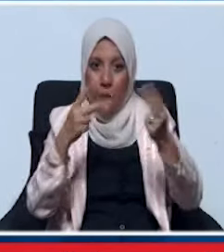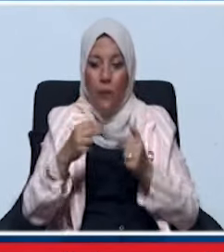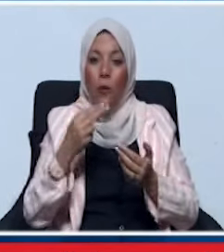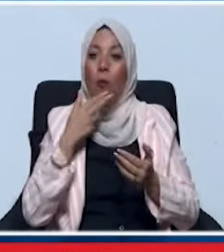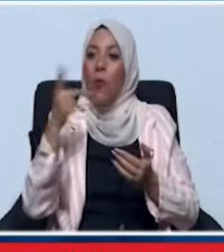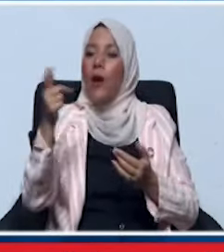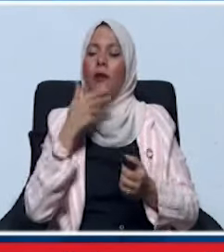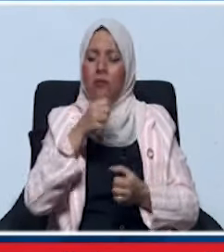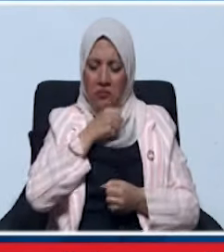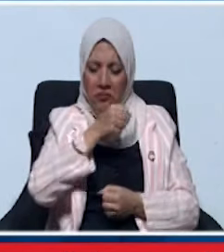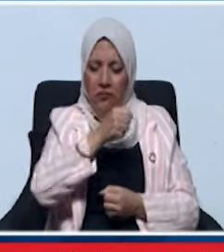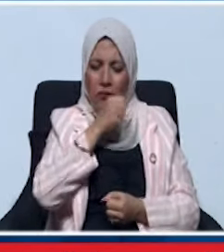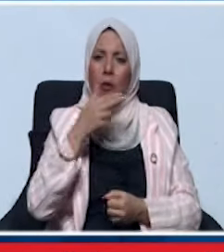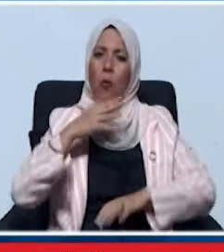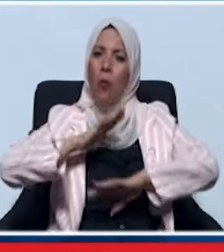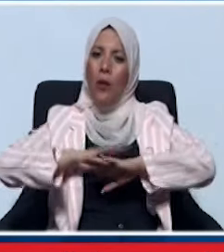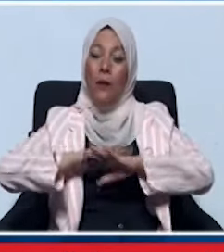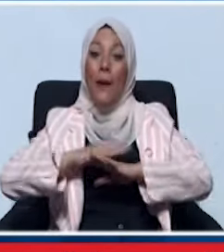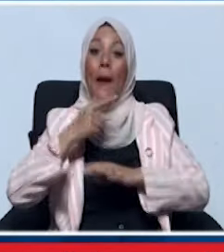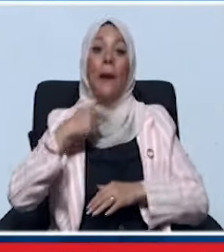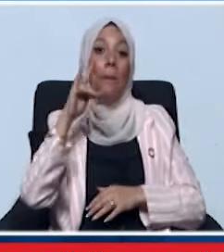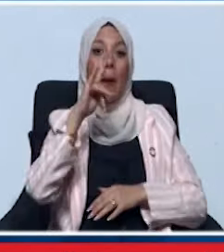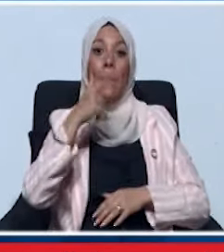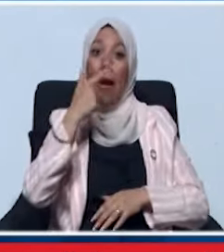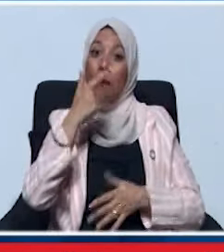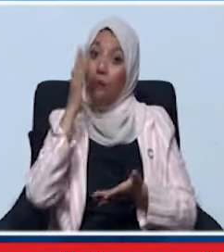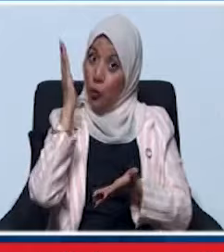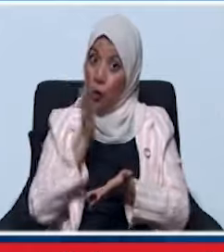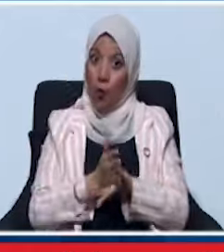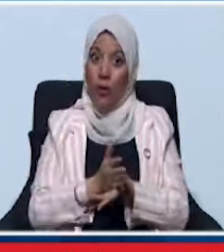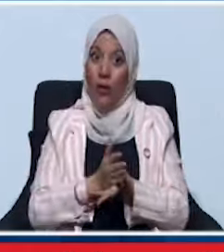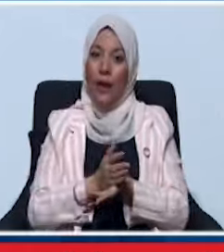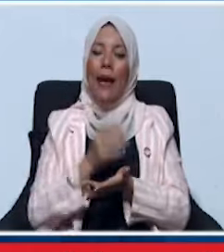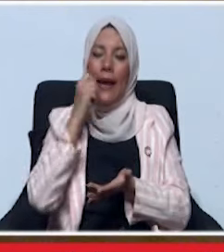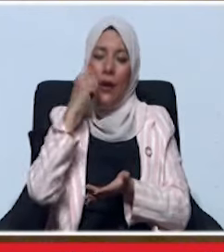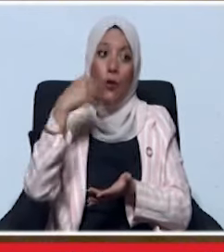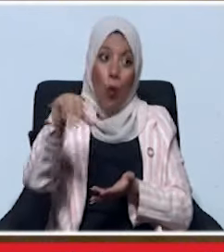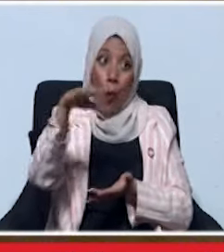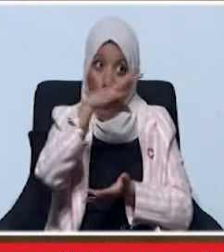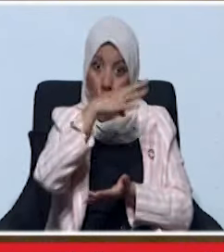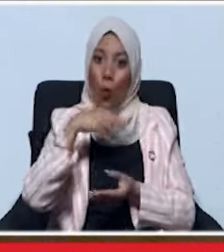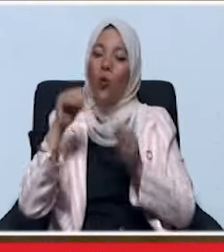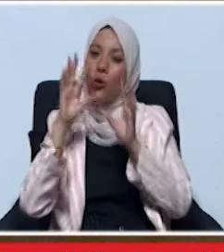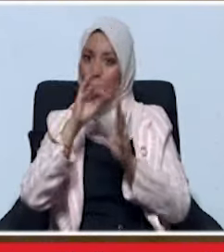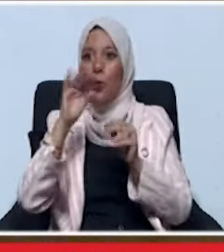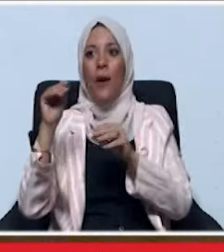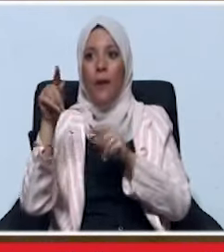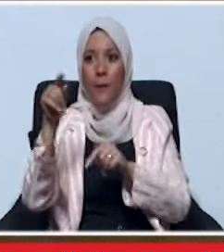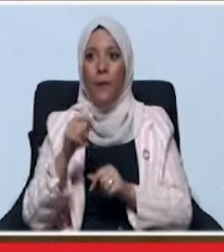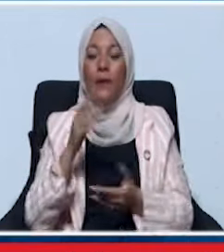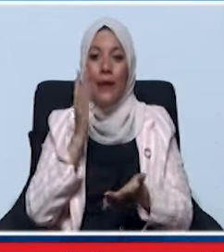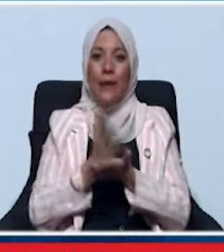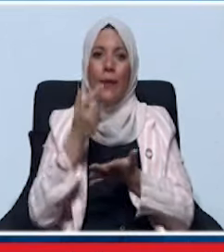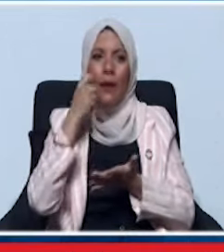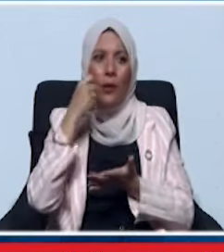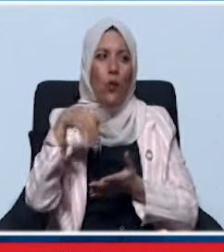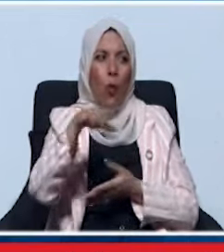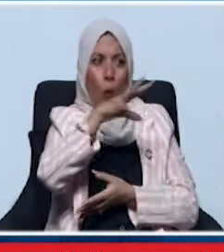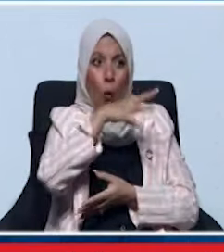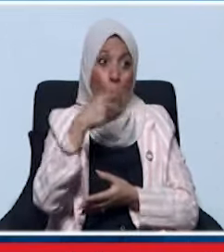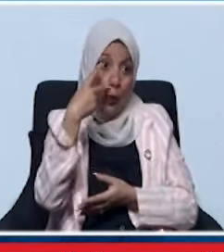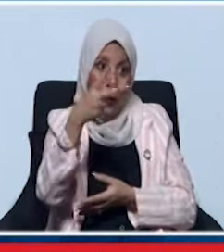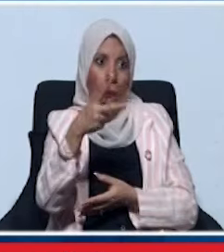محترم، بحبك، بصدقك. هكذا يكون الاعلام، حينما يكون الاعلام بيفيد الشارع وبيفيد